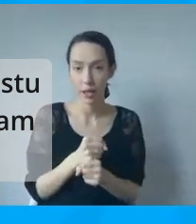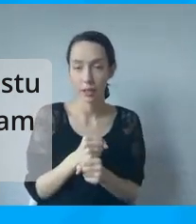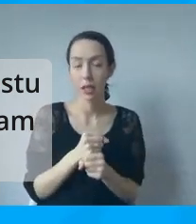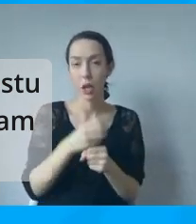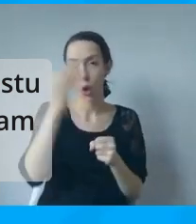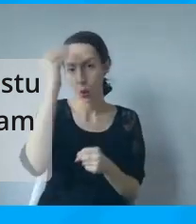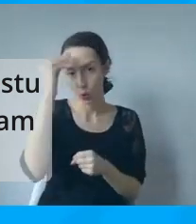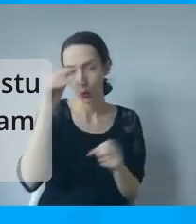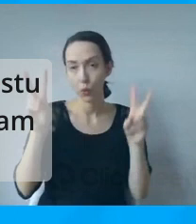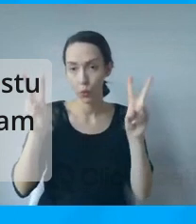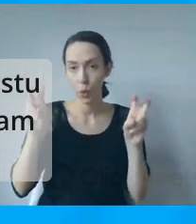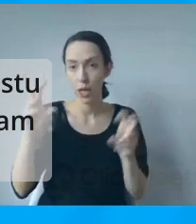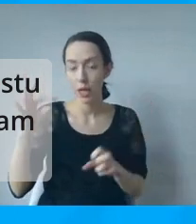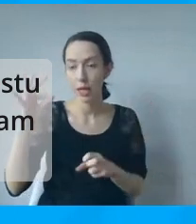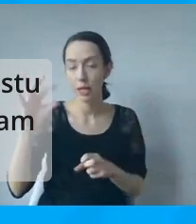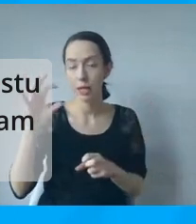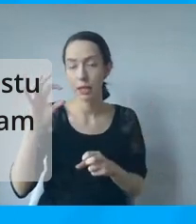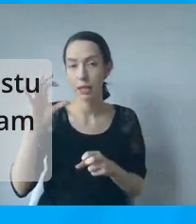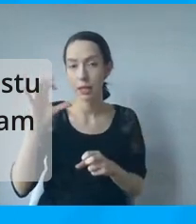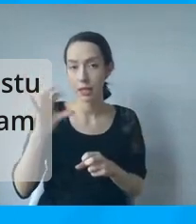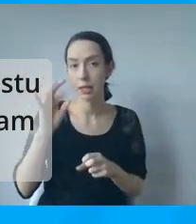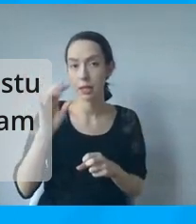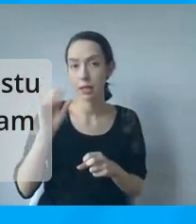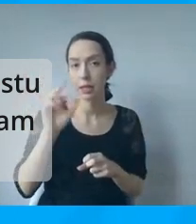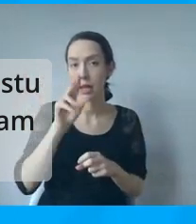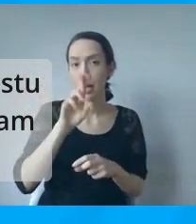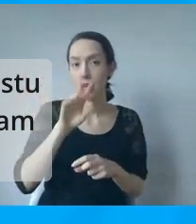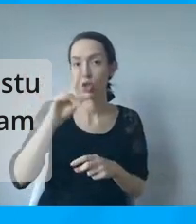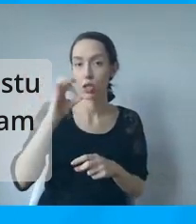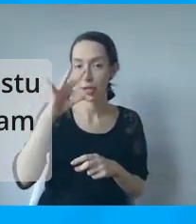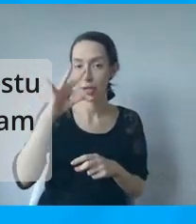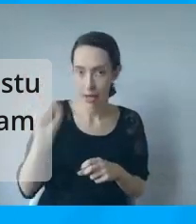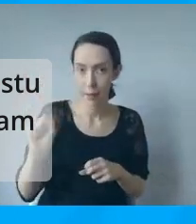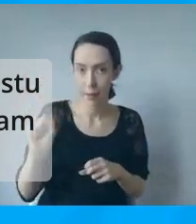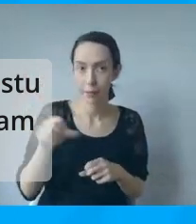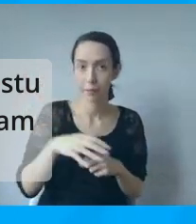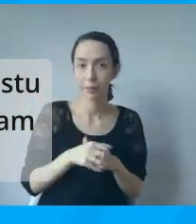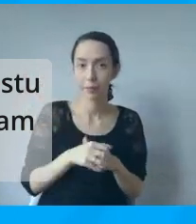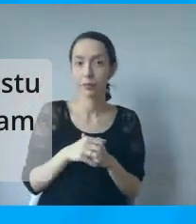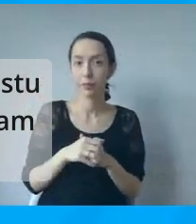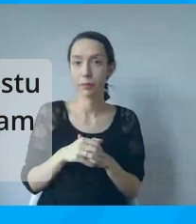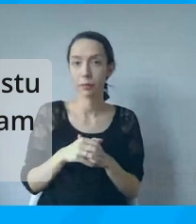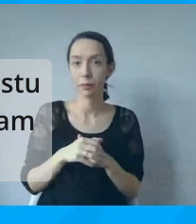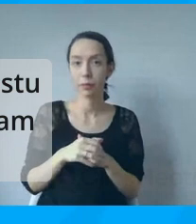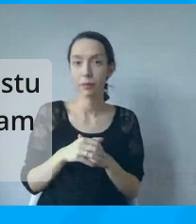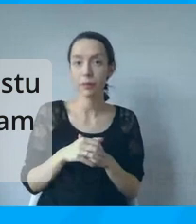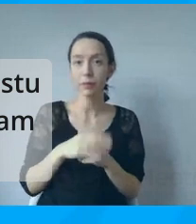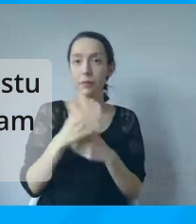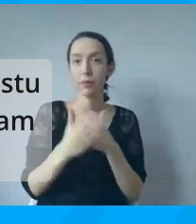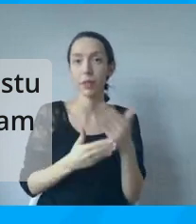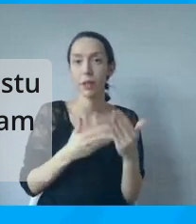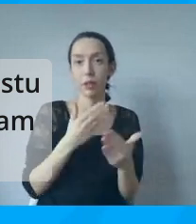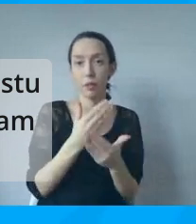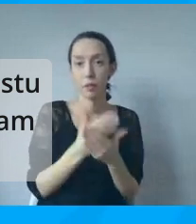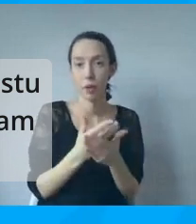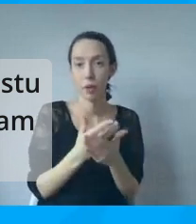wtedy na umowie zlecenia I po prostu ta osoba jest